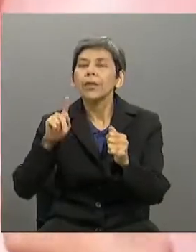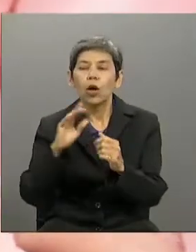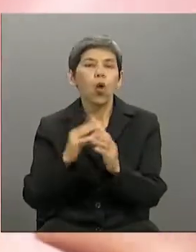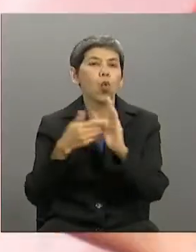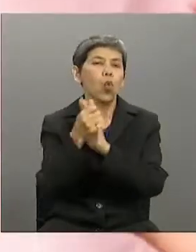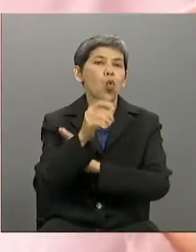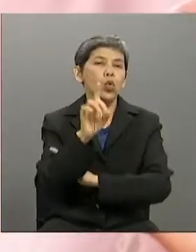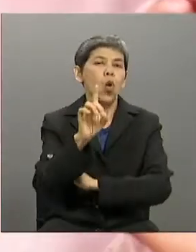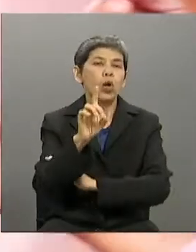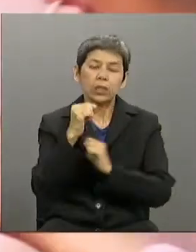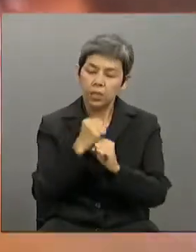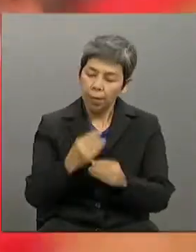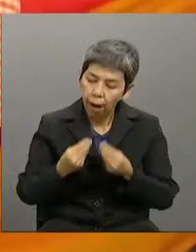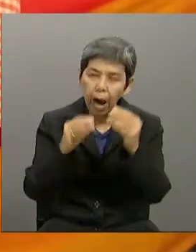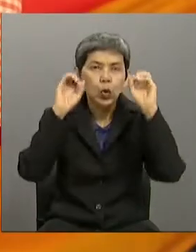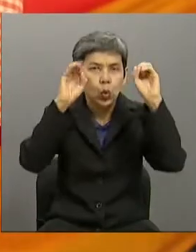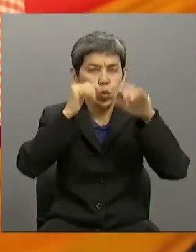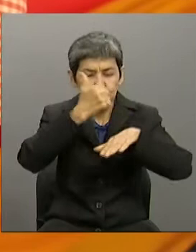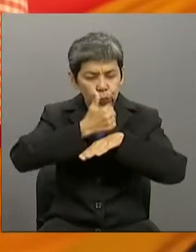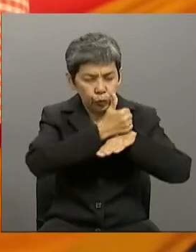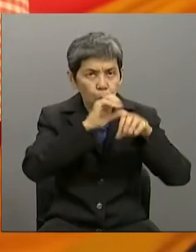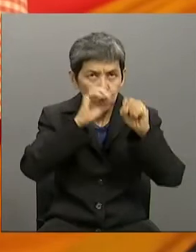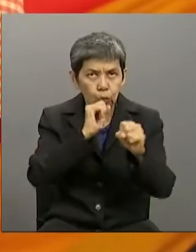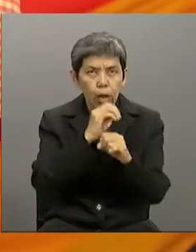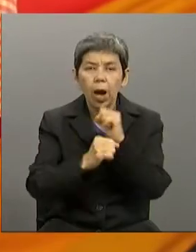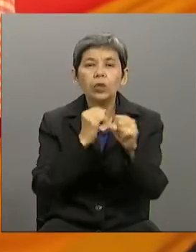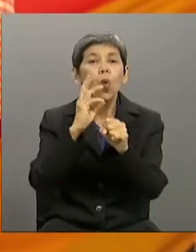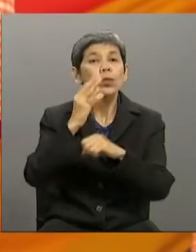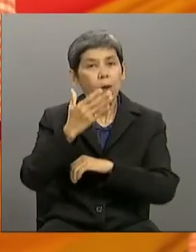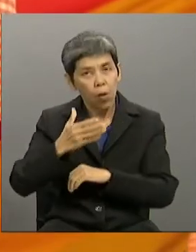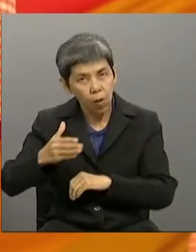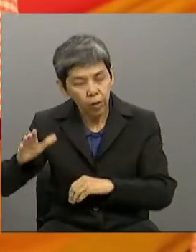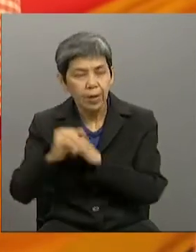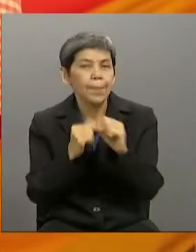านีได้มอบให้กับครูผู้เป็นที่รักในวันเกษียณอายุราชการ